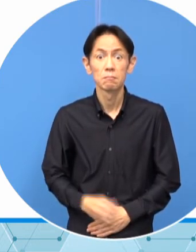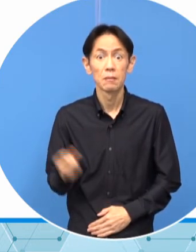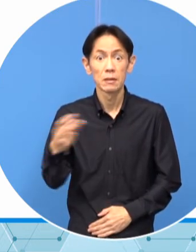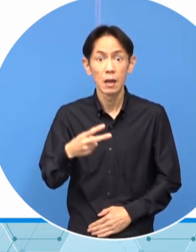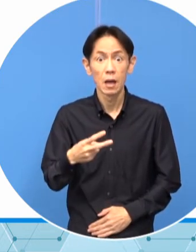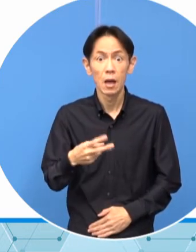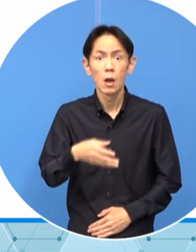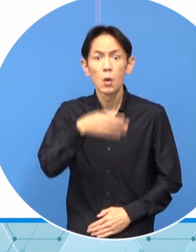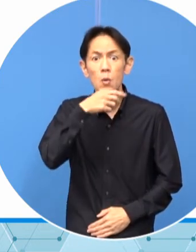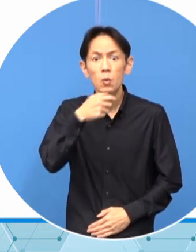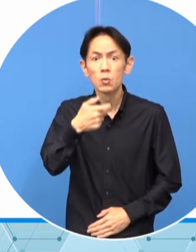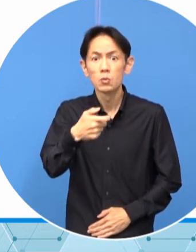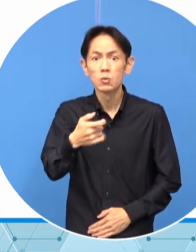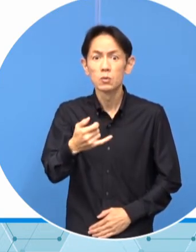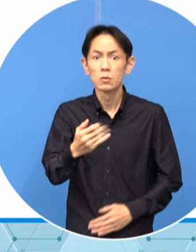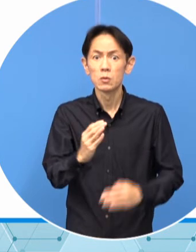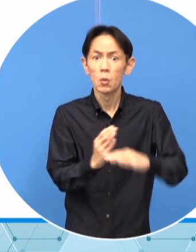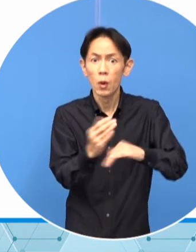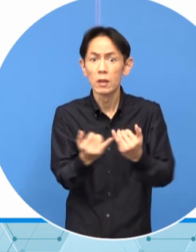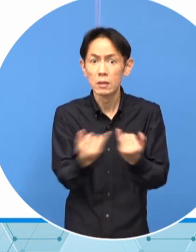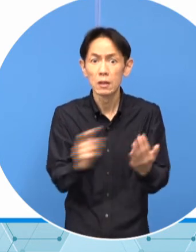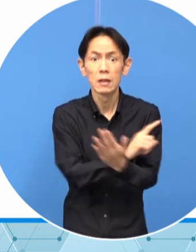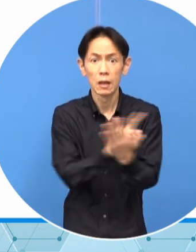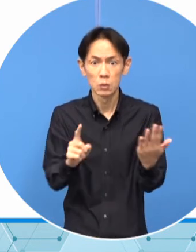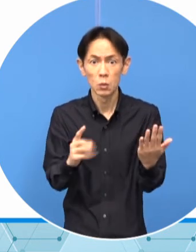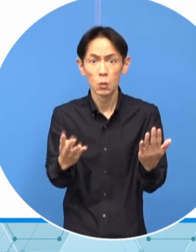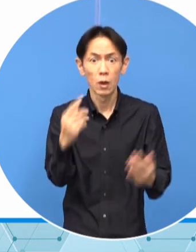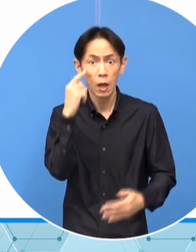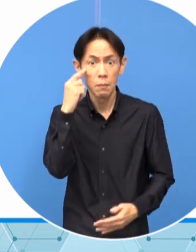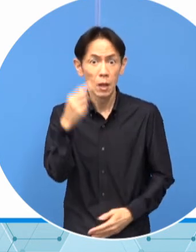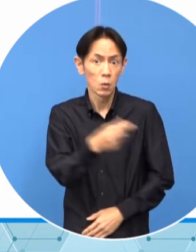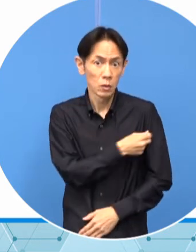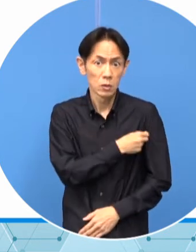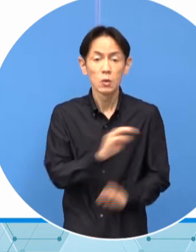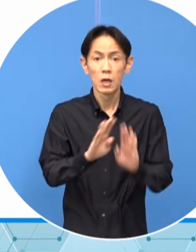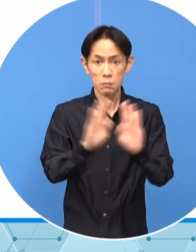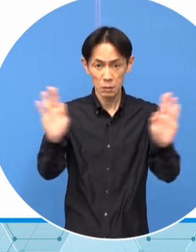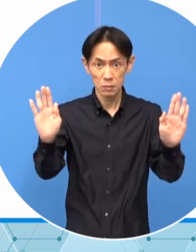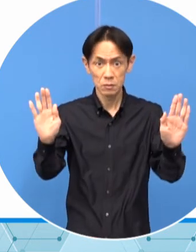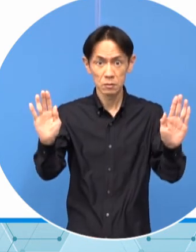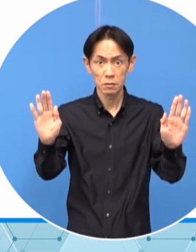また60歳以上の方などを対象に4回目のワクチン接種も